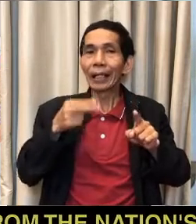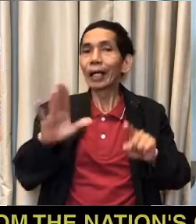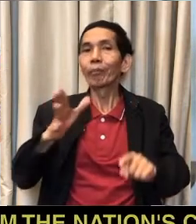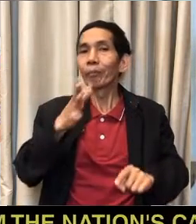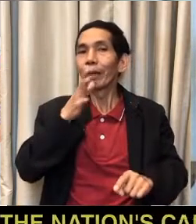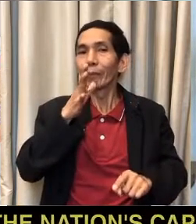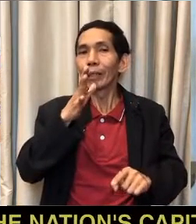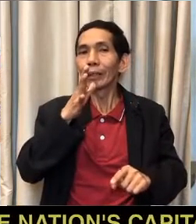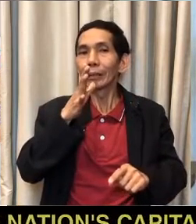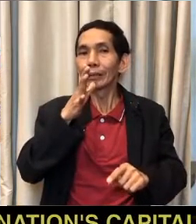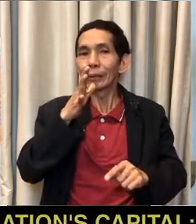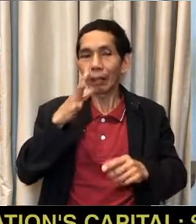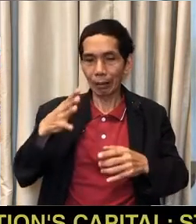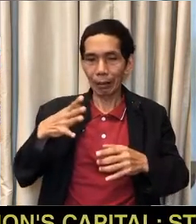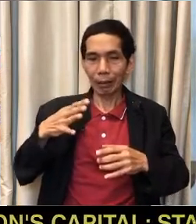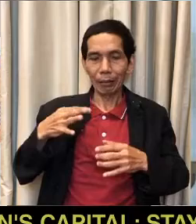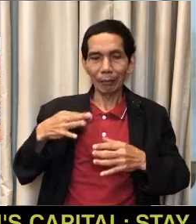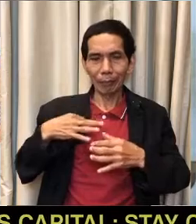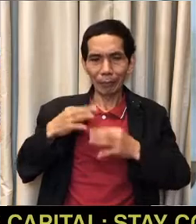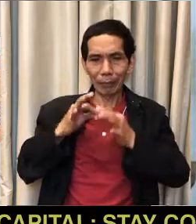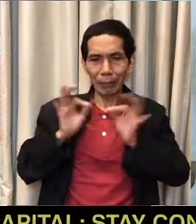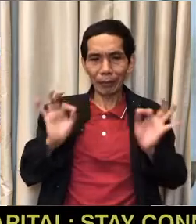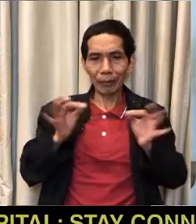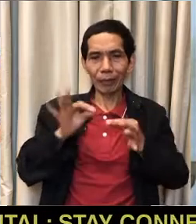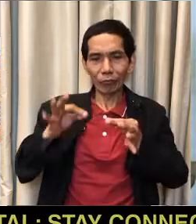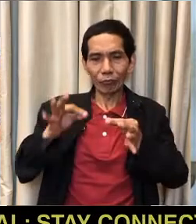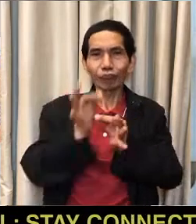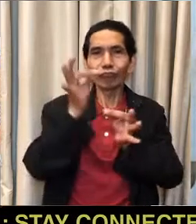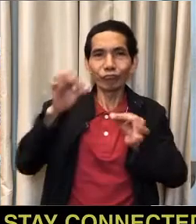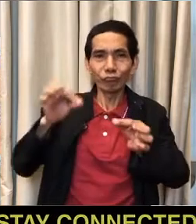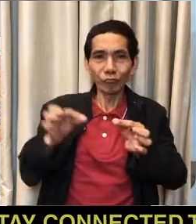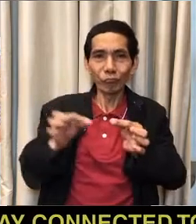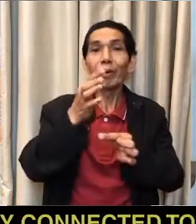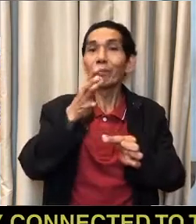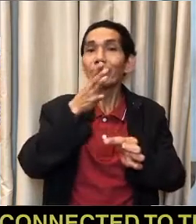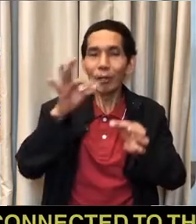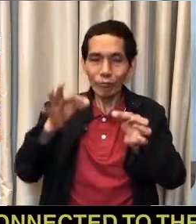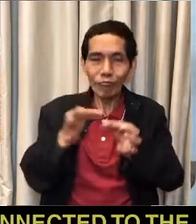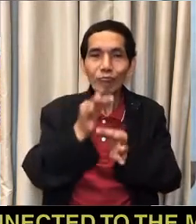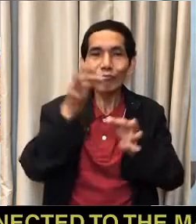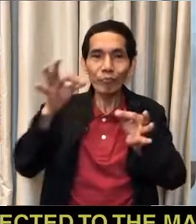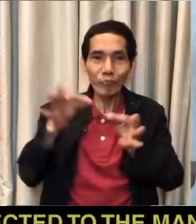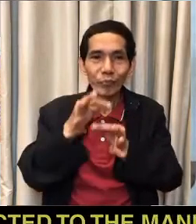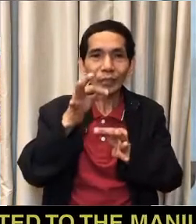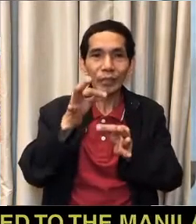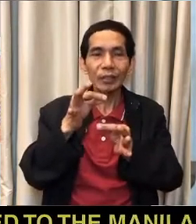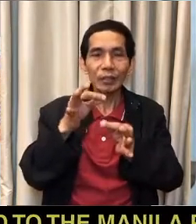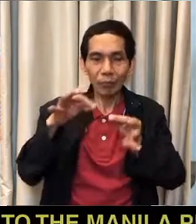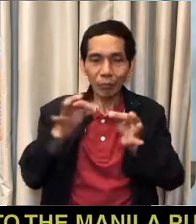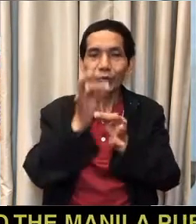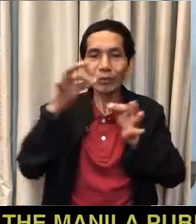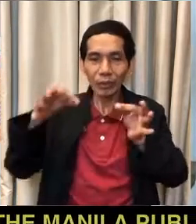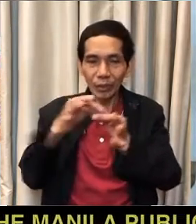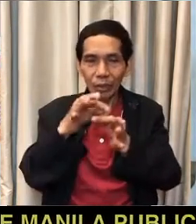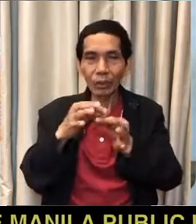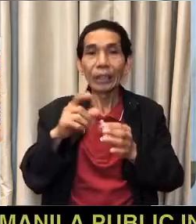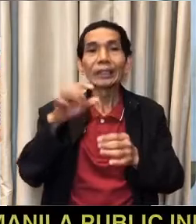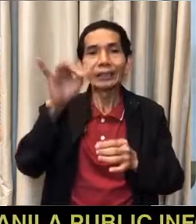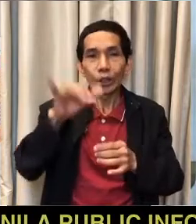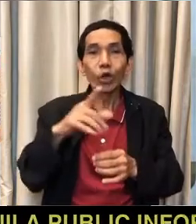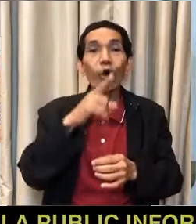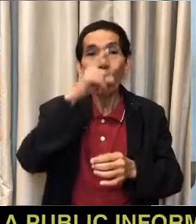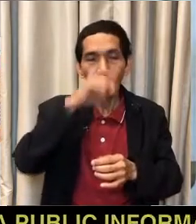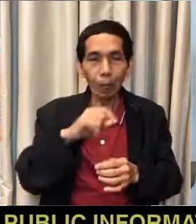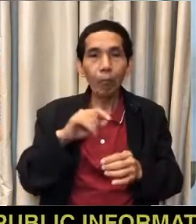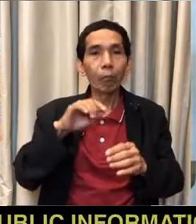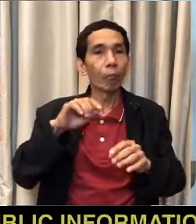na nagninis-nis yan. Oh. Susulsihin yan. Di ba? Ipipix. Luma pa rin.